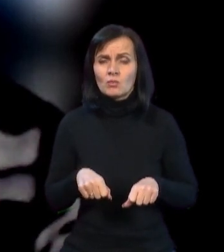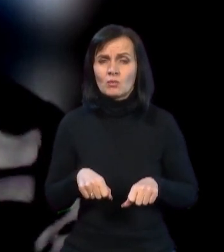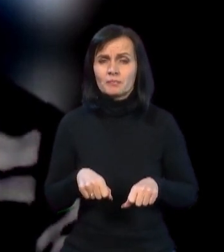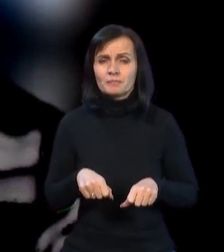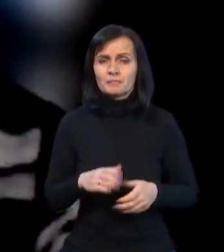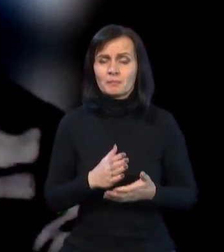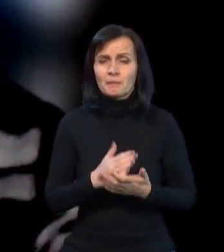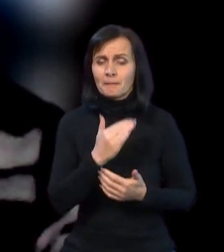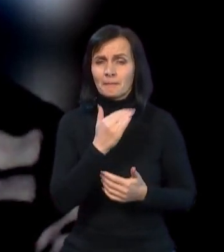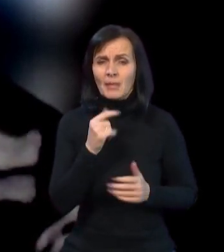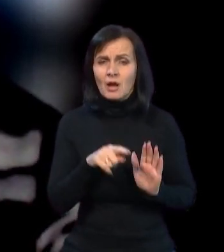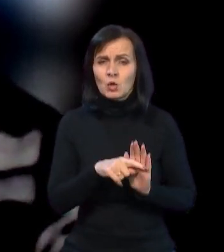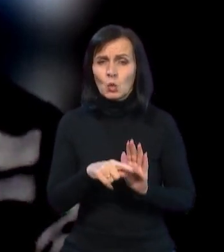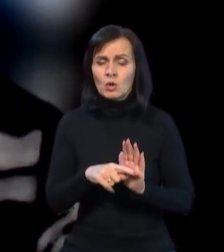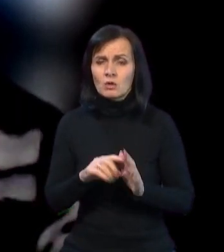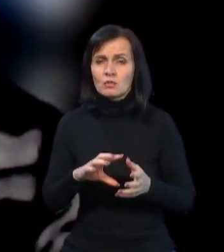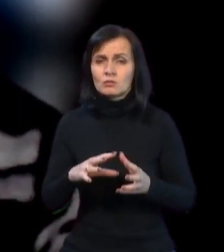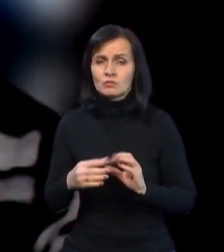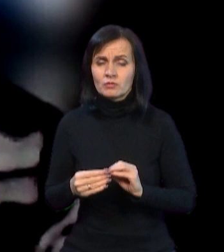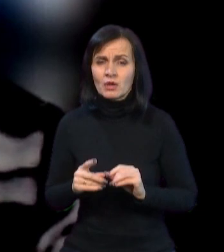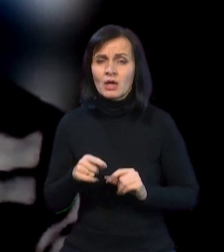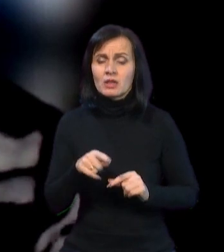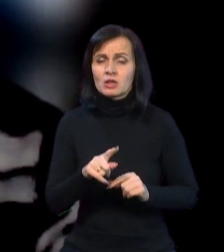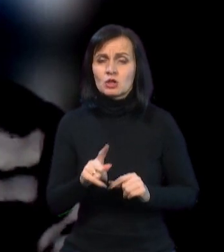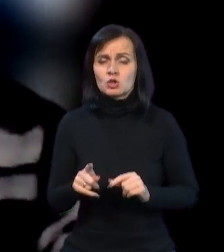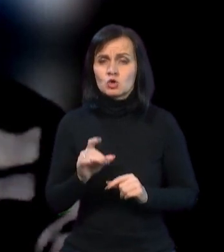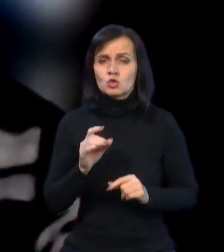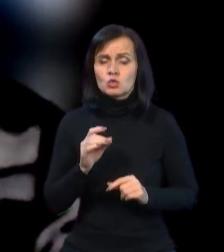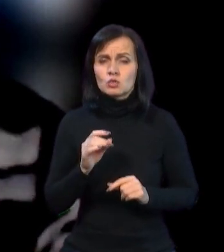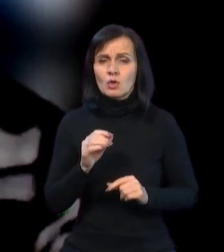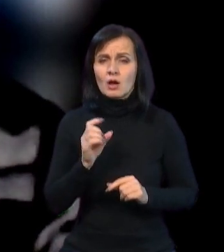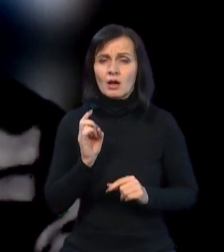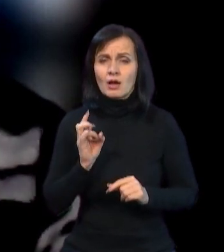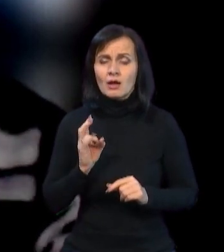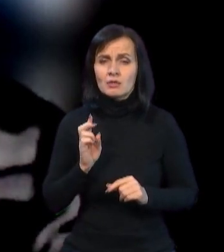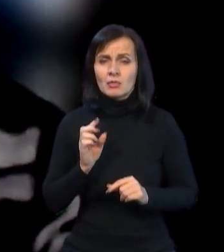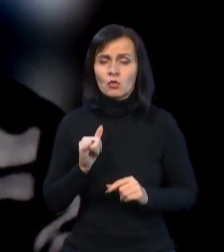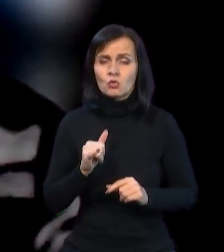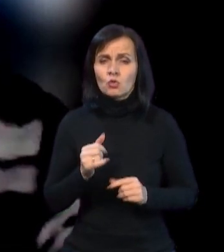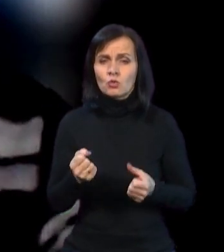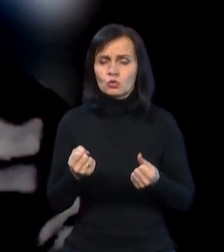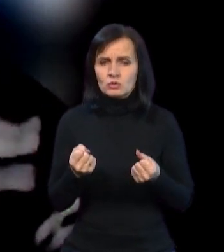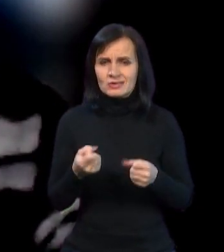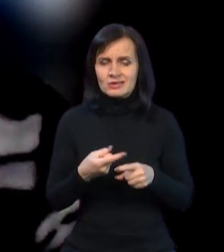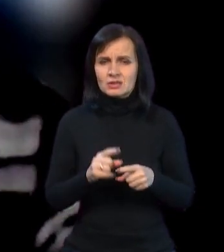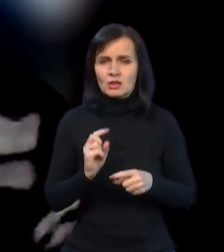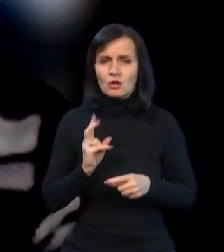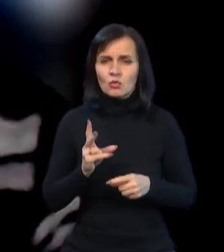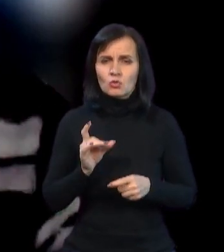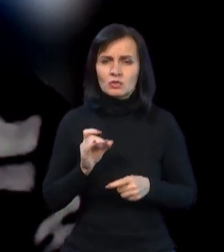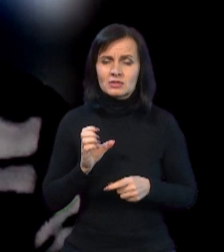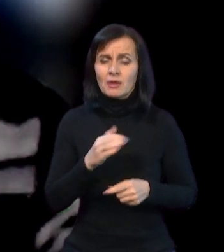негативних результатів. І саме те, що НБУ тримає цей курс, адже дуже багато того,